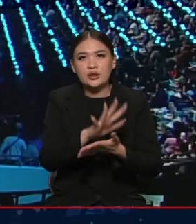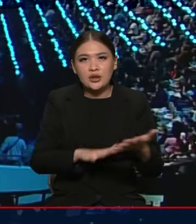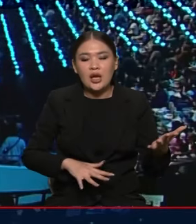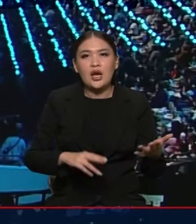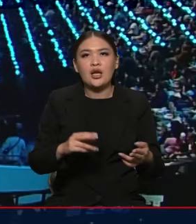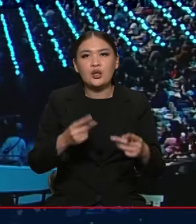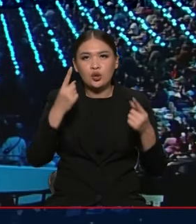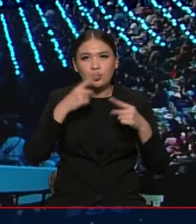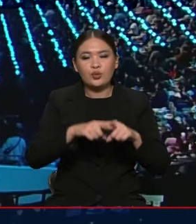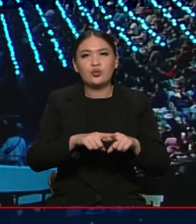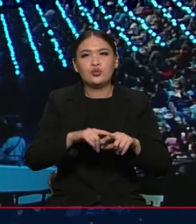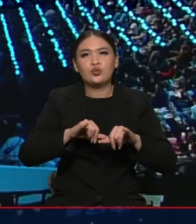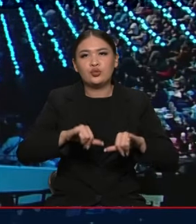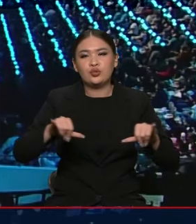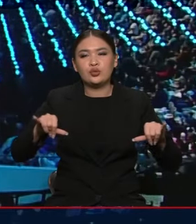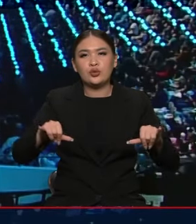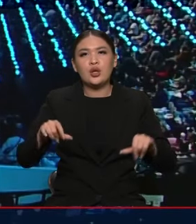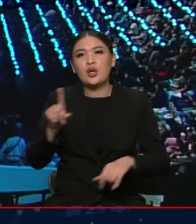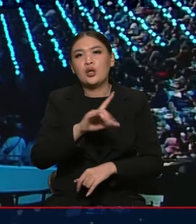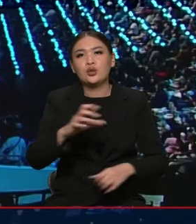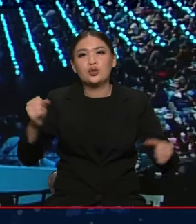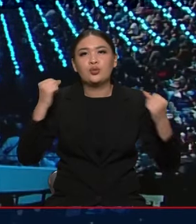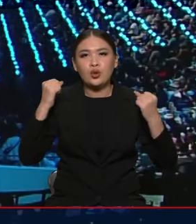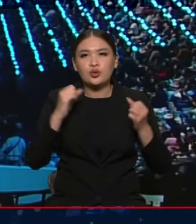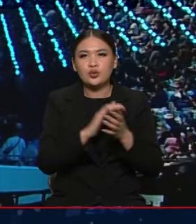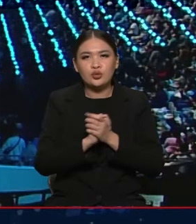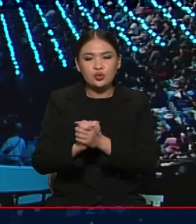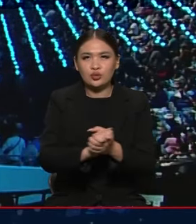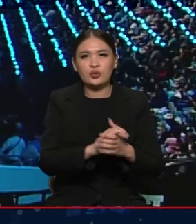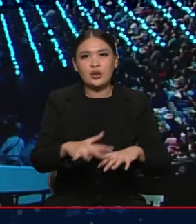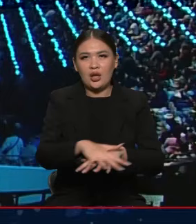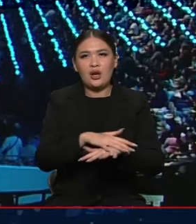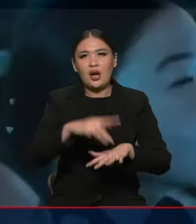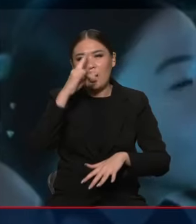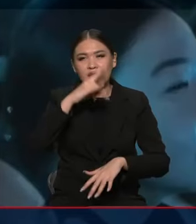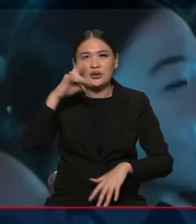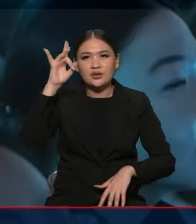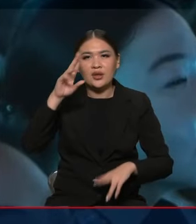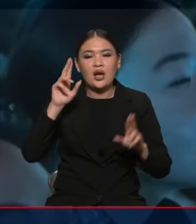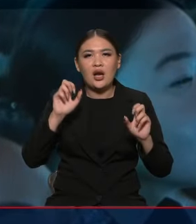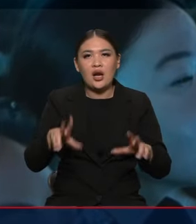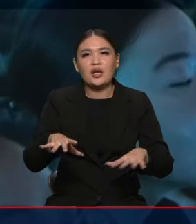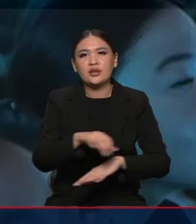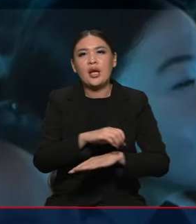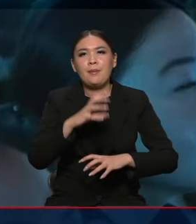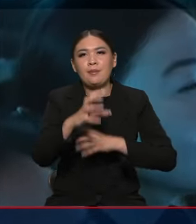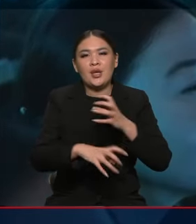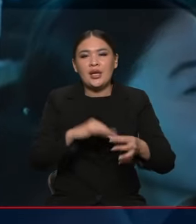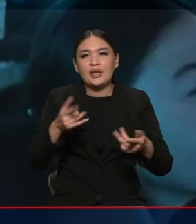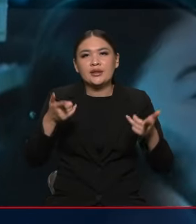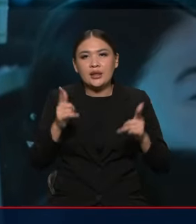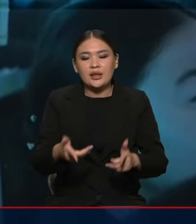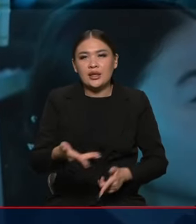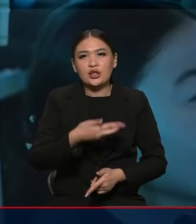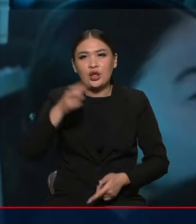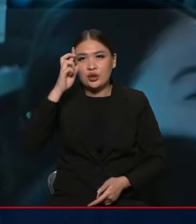на глобальном уровне. Главная миссия спорта – укреплять дружбу народов. Казахстан известен всем как территория мира и согласия. В нашей стране